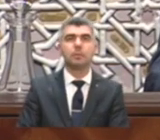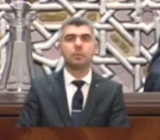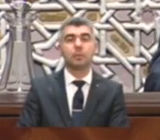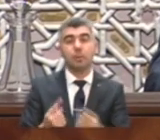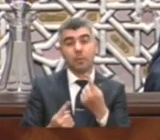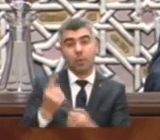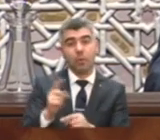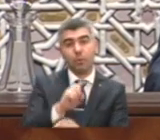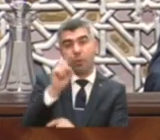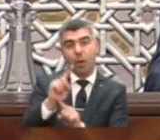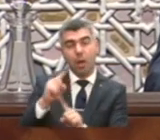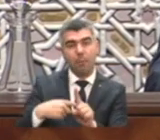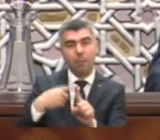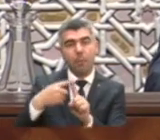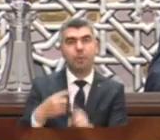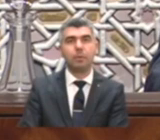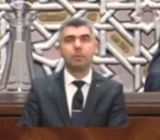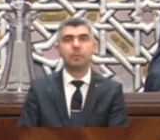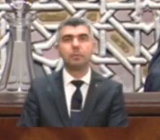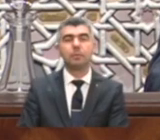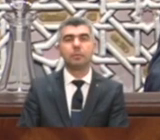تعقيب إضافي آخر؟